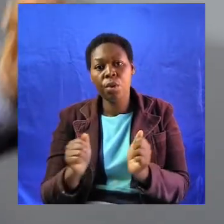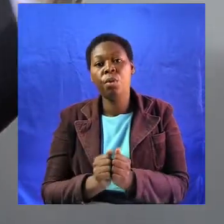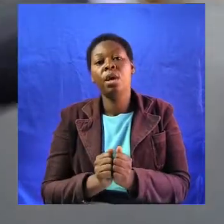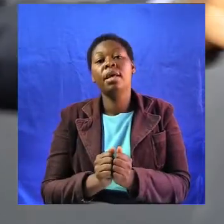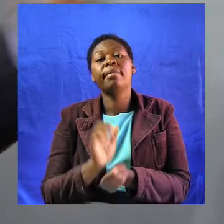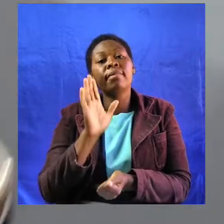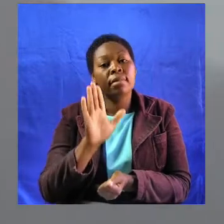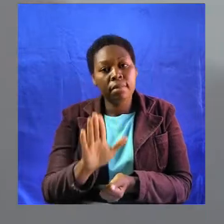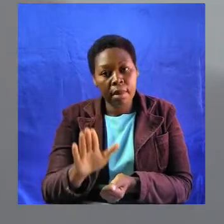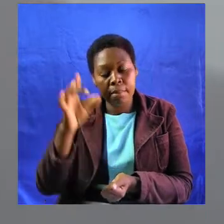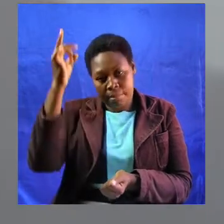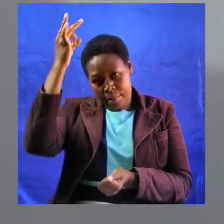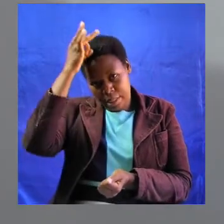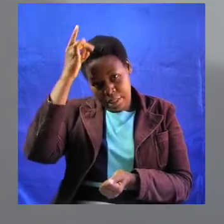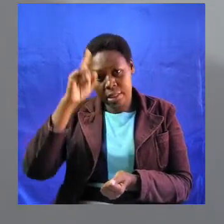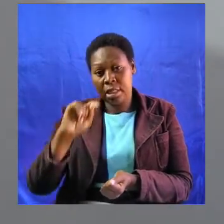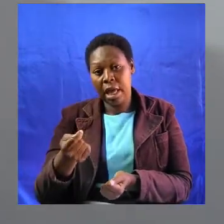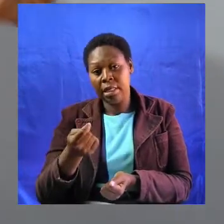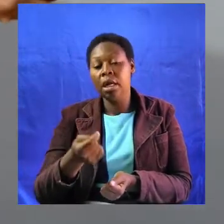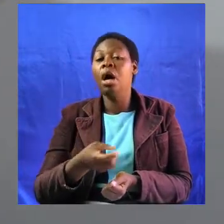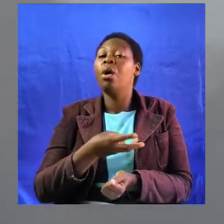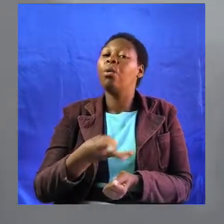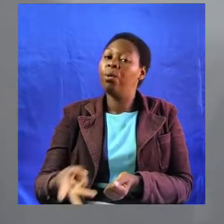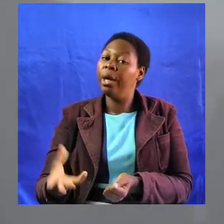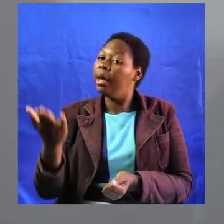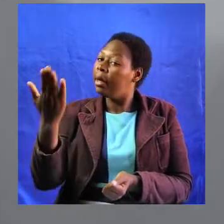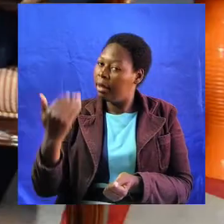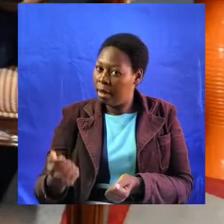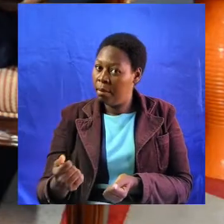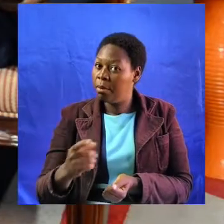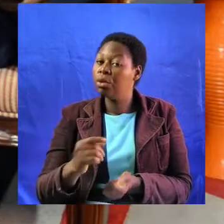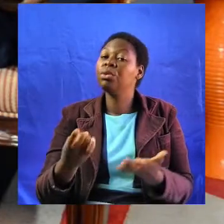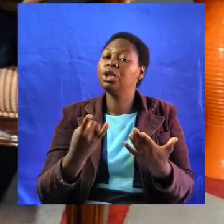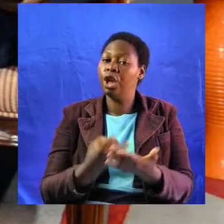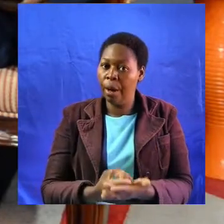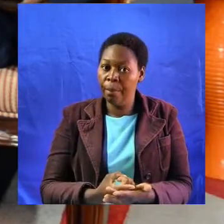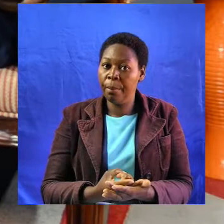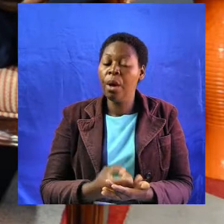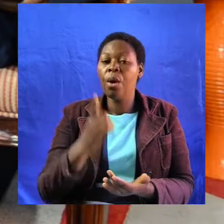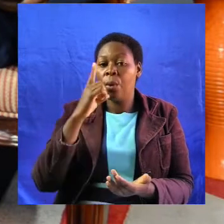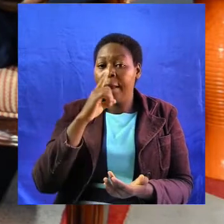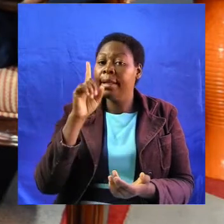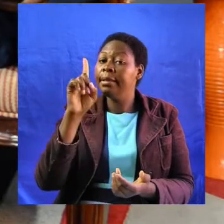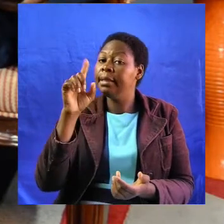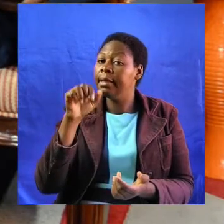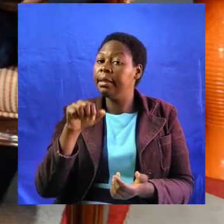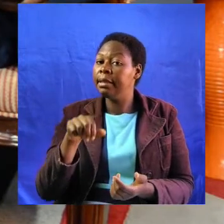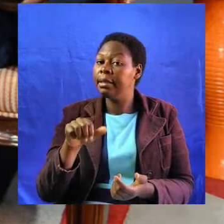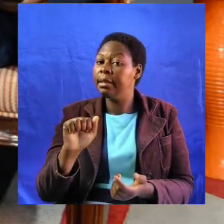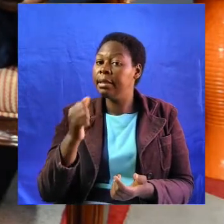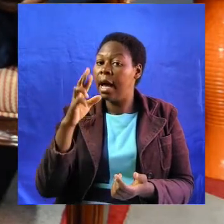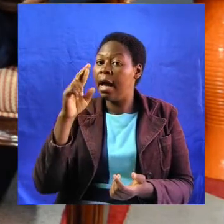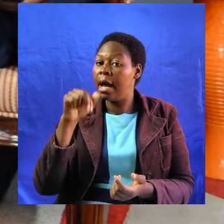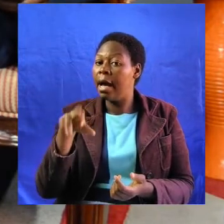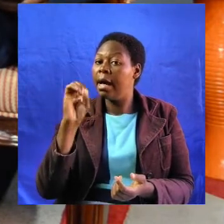Zvikanzi for your own reference Daniel. Paya patonga Darius paya. Ndisu taimubatsira. Ndi Gabriel